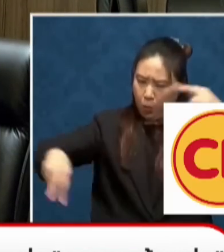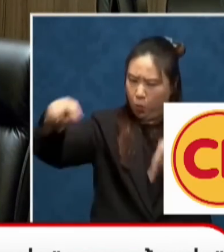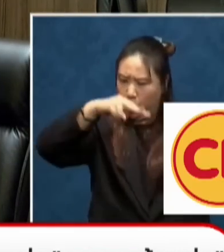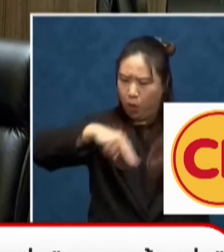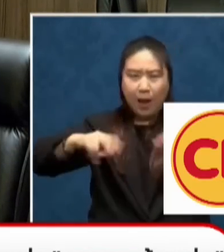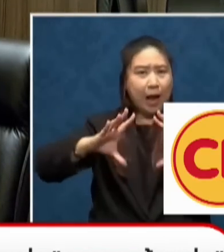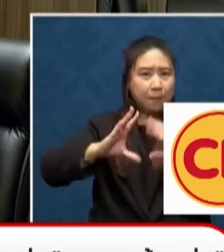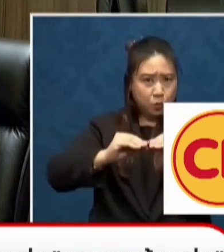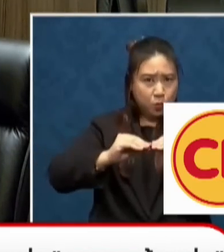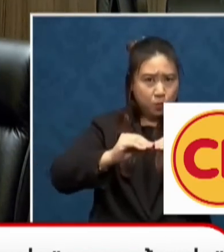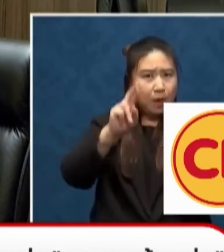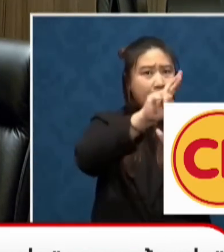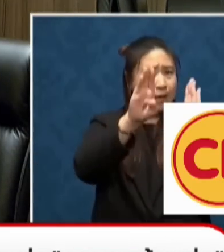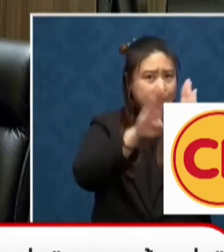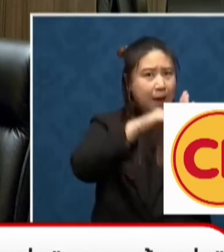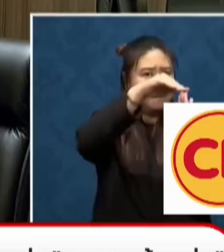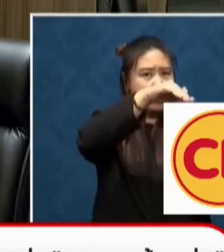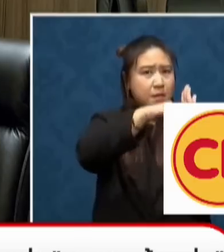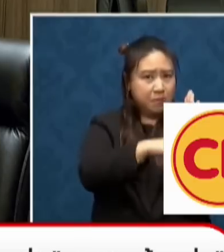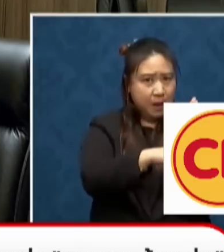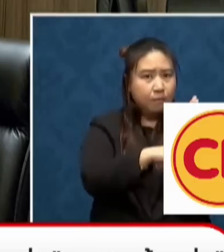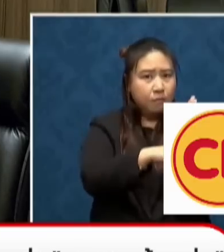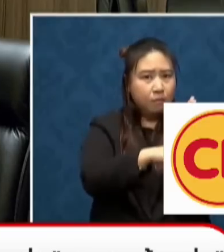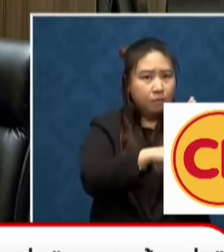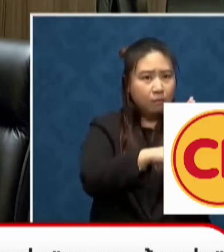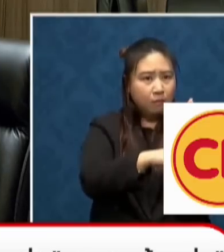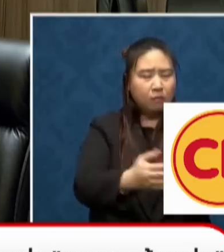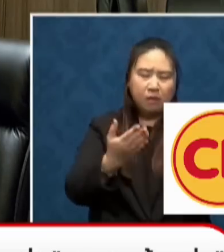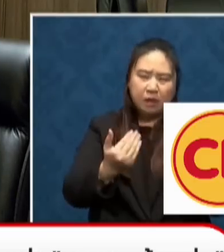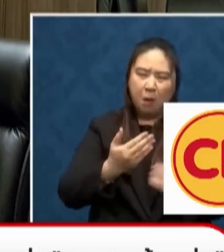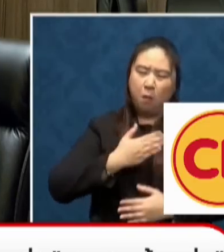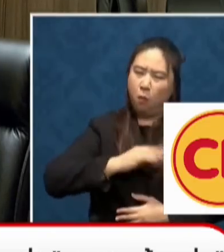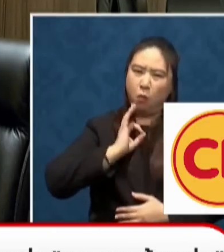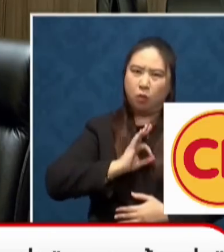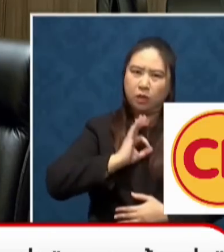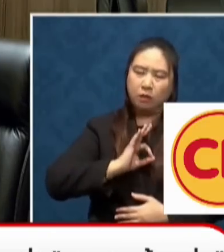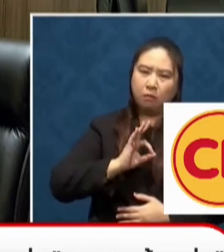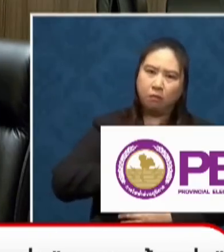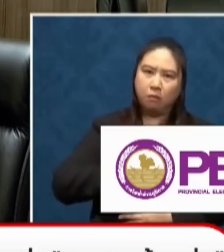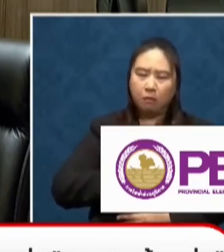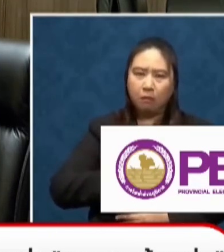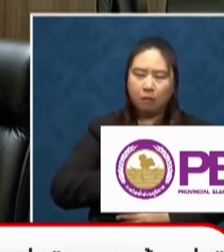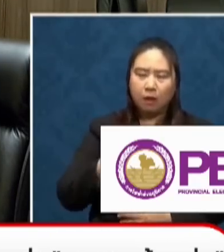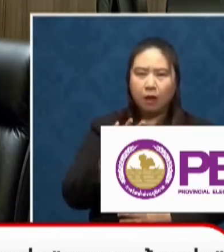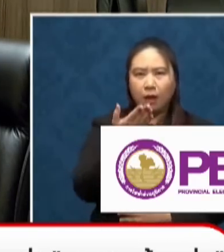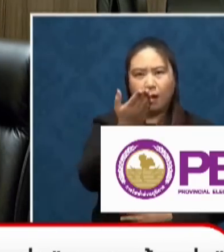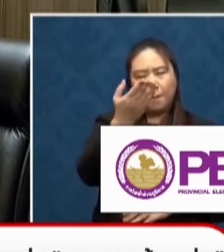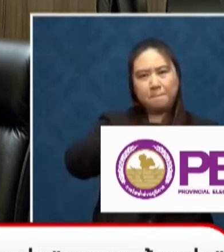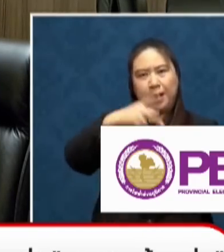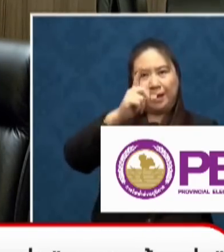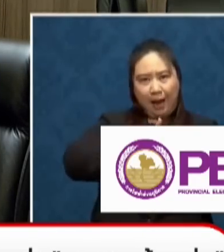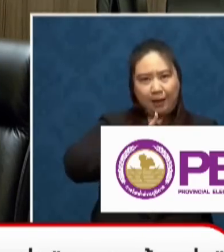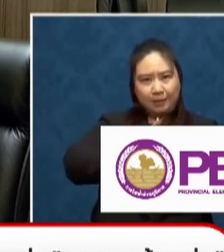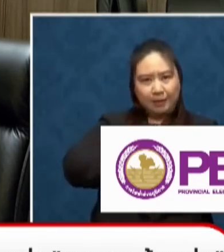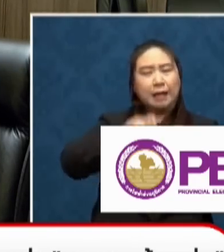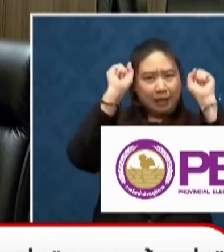พร้อมกับเรียกร้องให้เคร่งครัดการบังคับใช้ข้อบังคับการประชุมรัฐสภาเพราะเวทีรัฐสภาไม่ใช่โรง